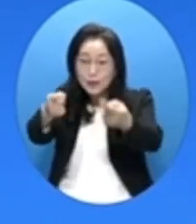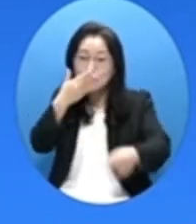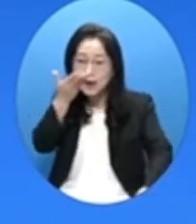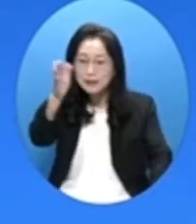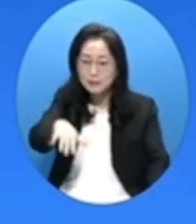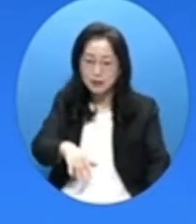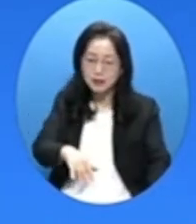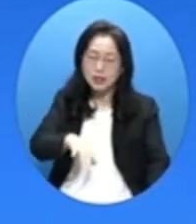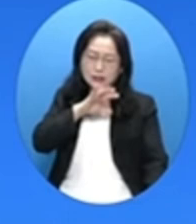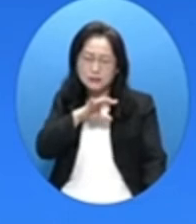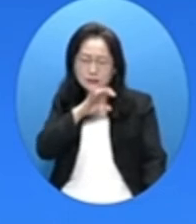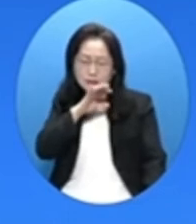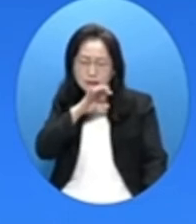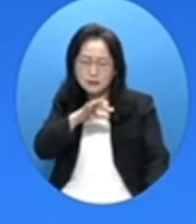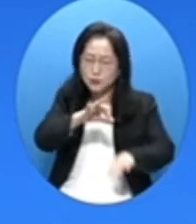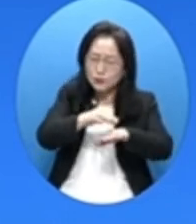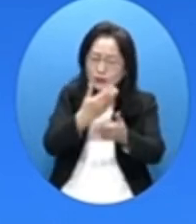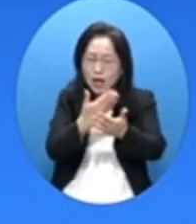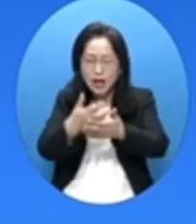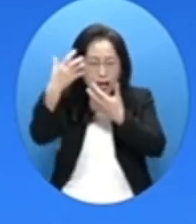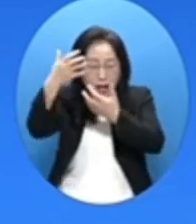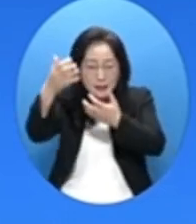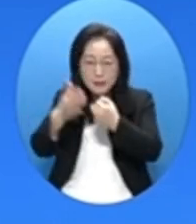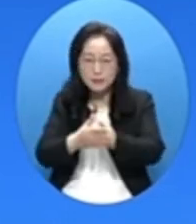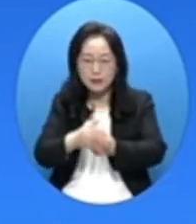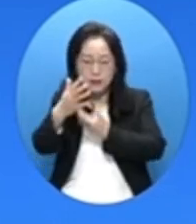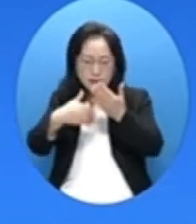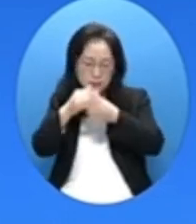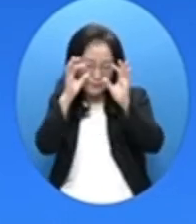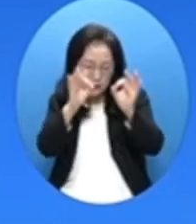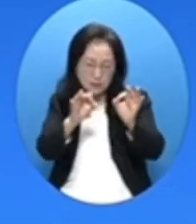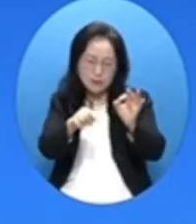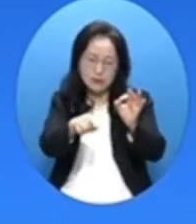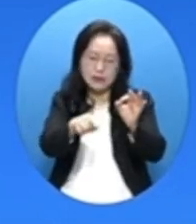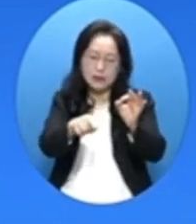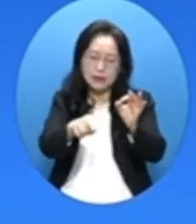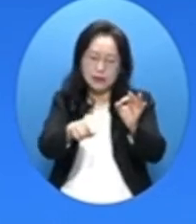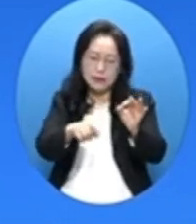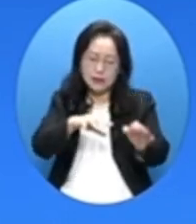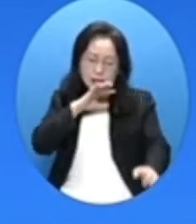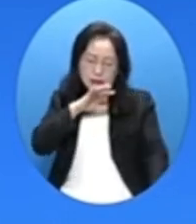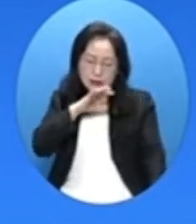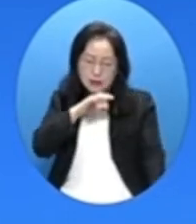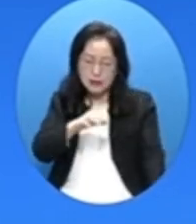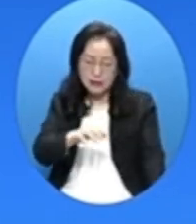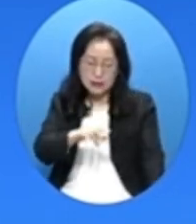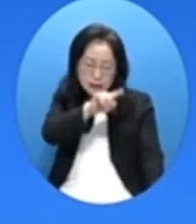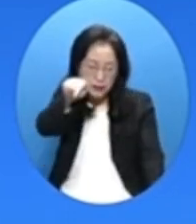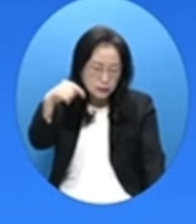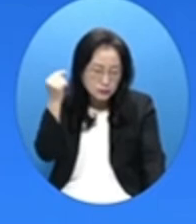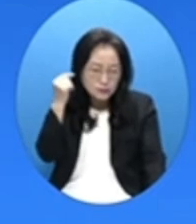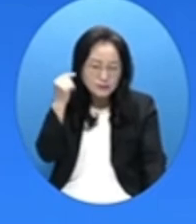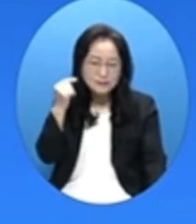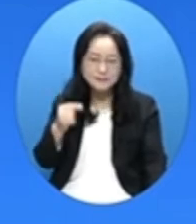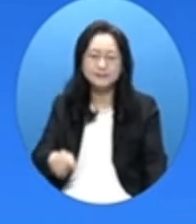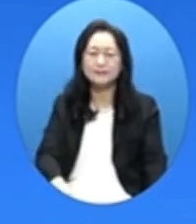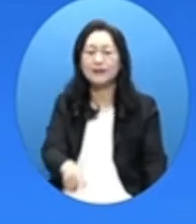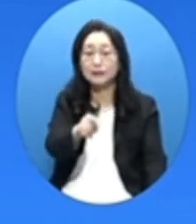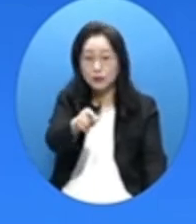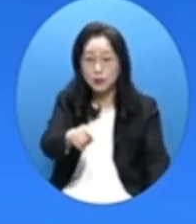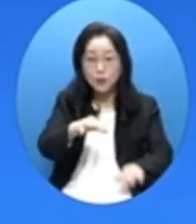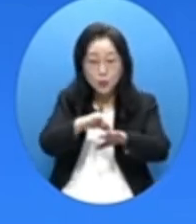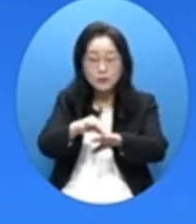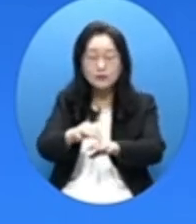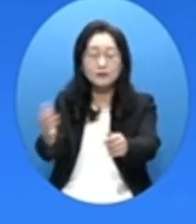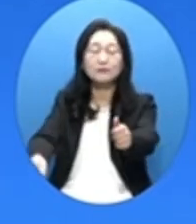불평했습니다 주어진 하나님은 그 불평을 들으시고 너희들이 고기를 먹게